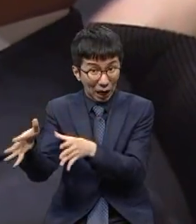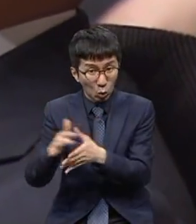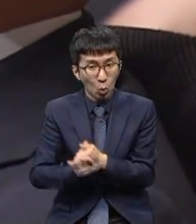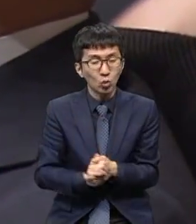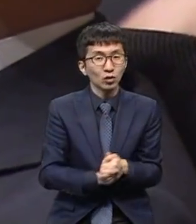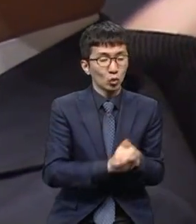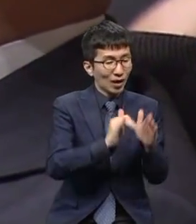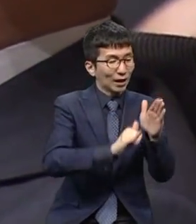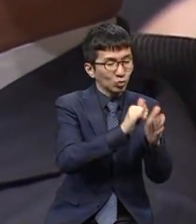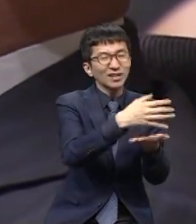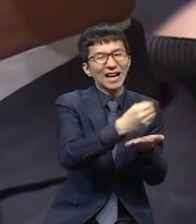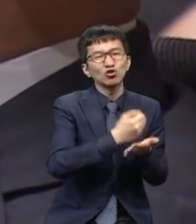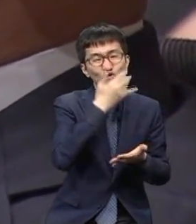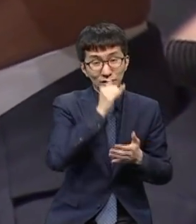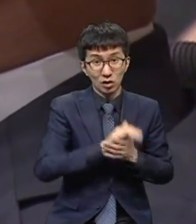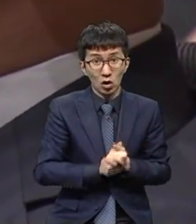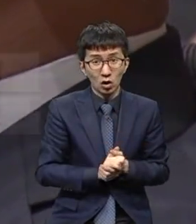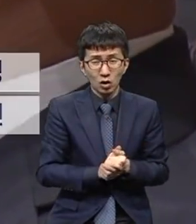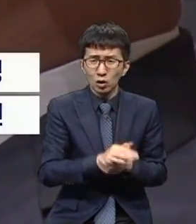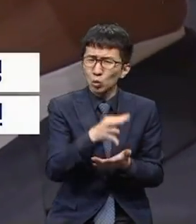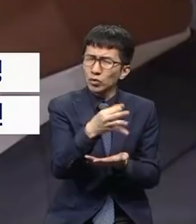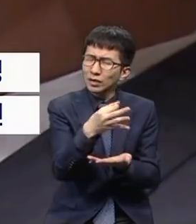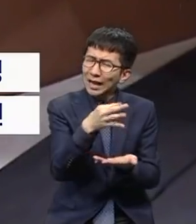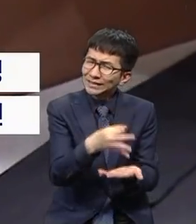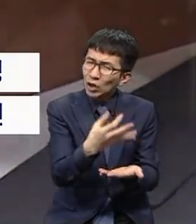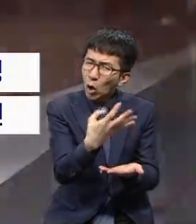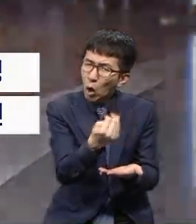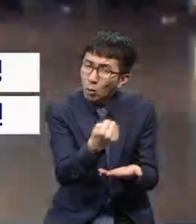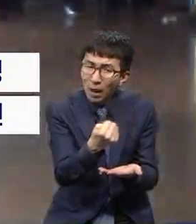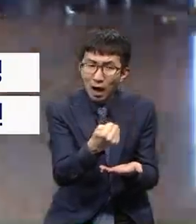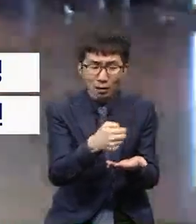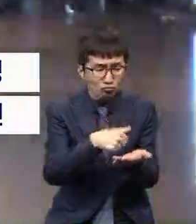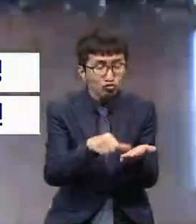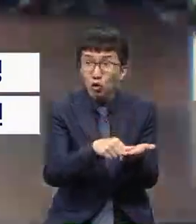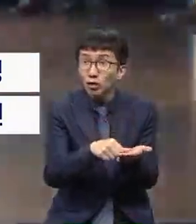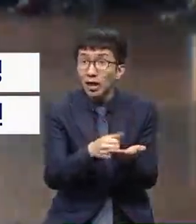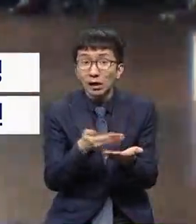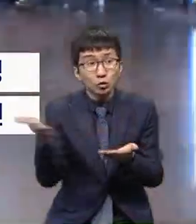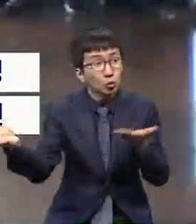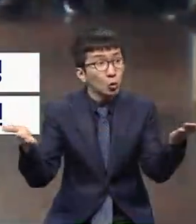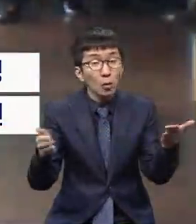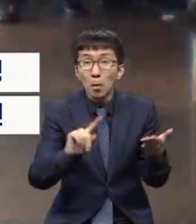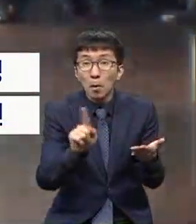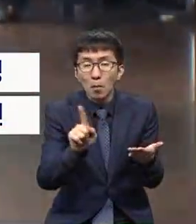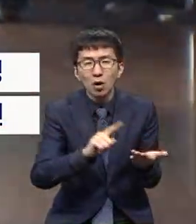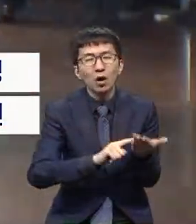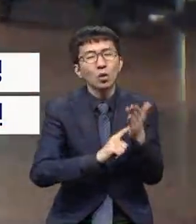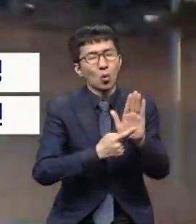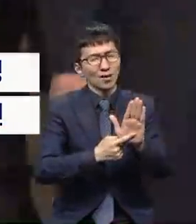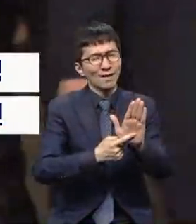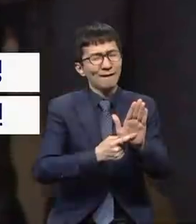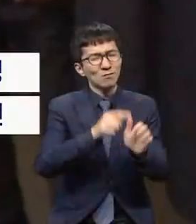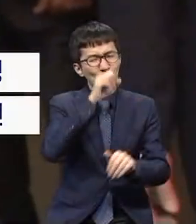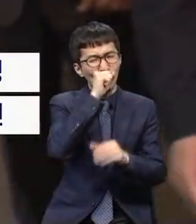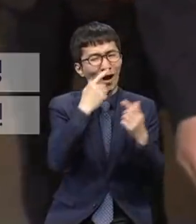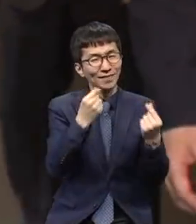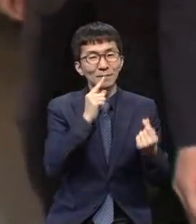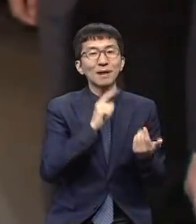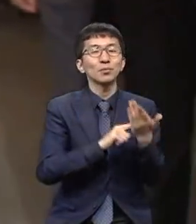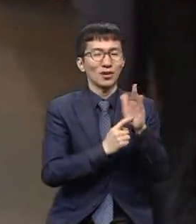것으로 보이는데 그 규모가 얼마나 되고 어떻게 처리할지 공개하는 것이 바람직하다는